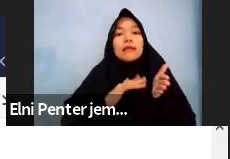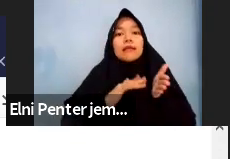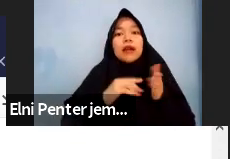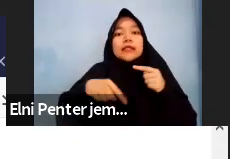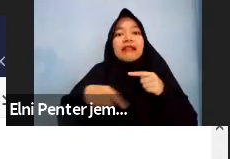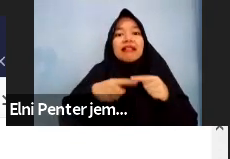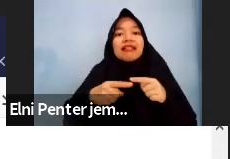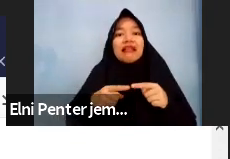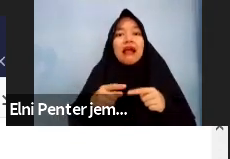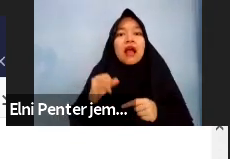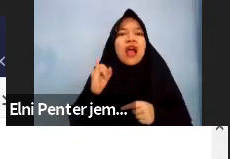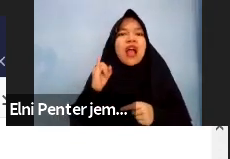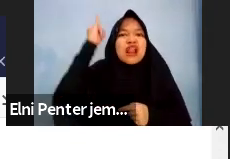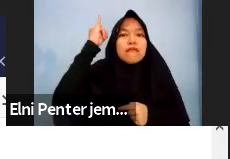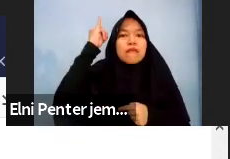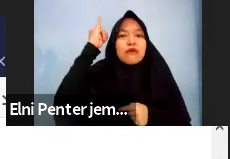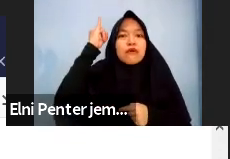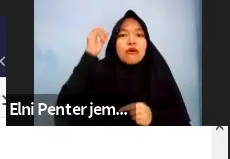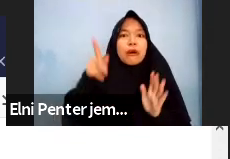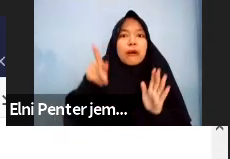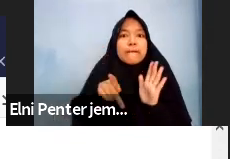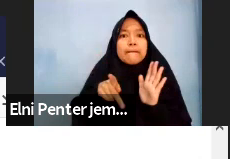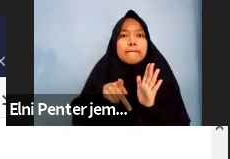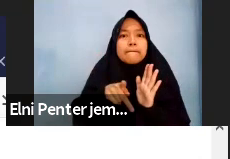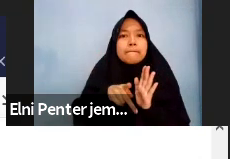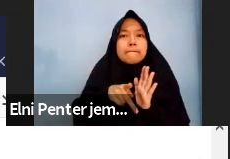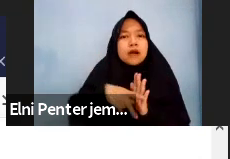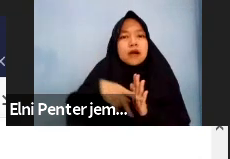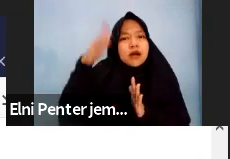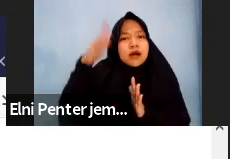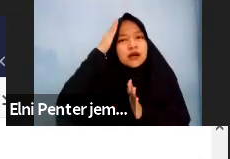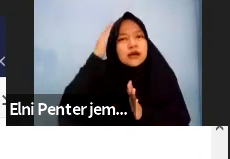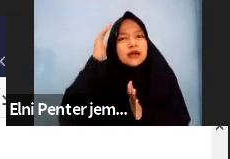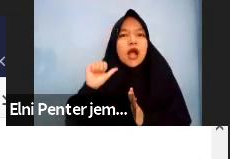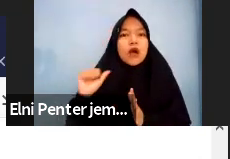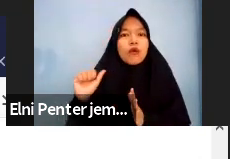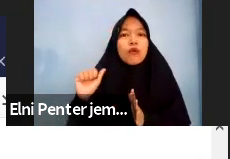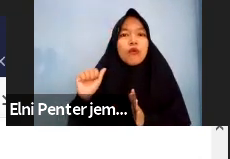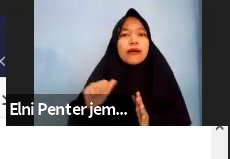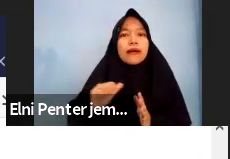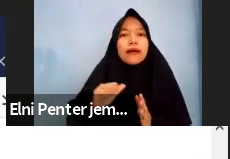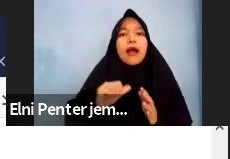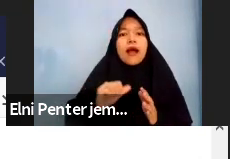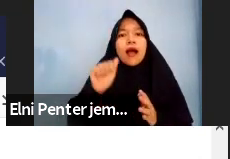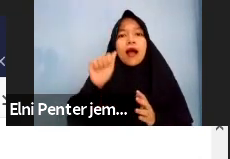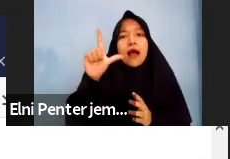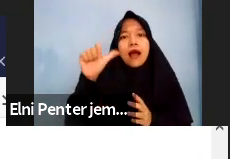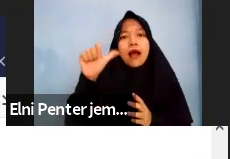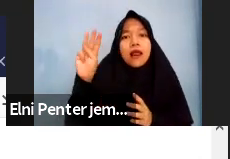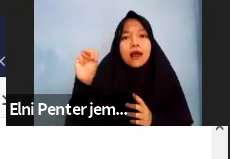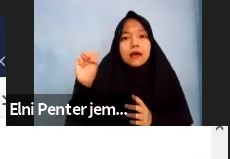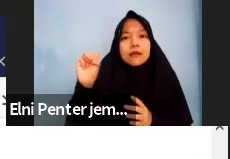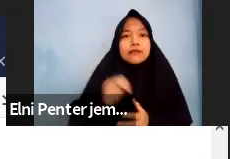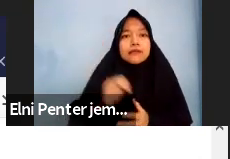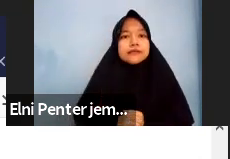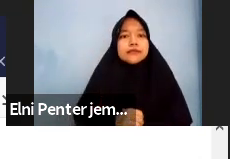dengan topik wujud zat Mari kita simak bersama